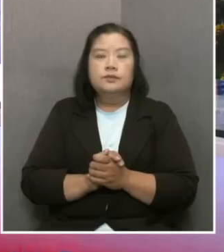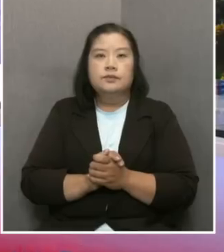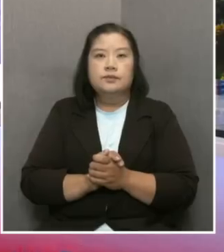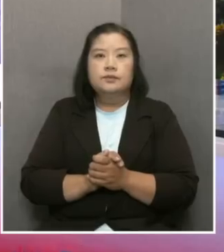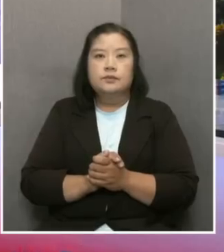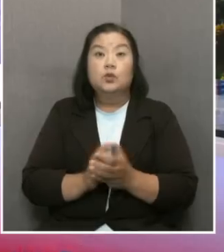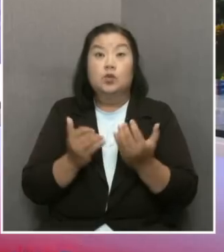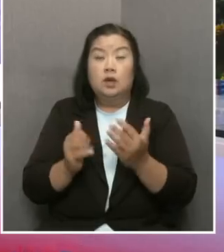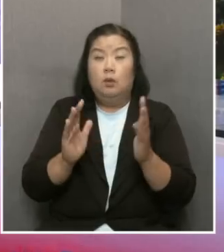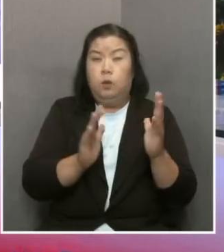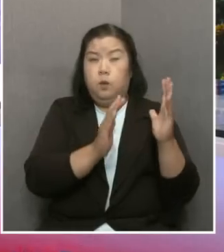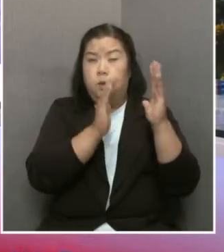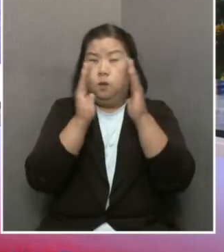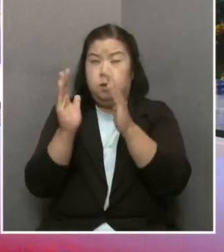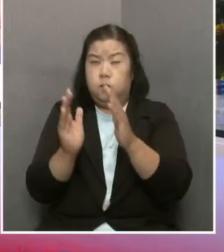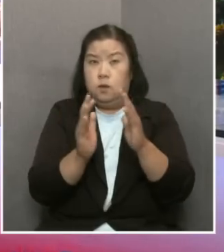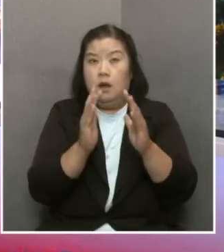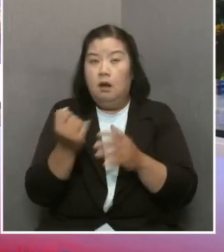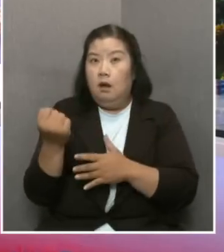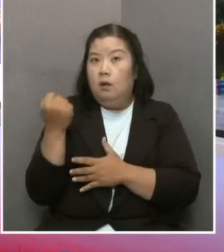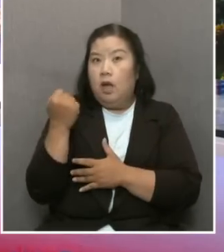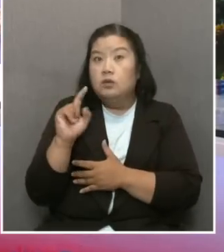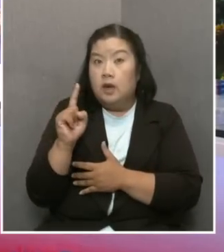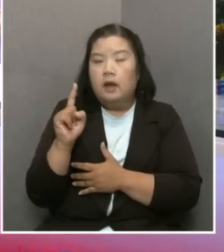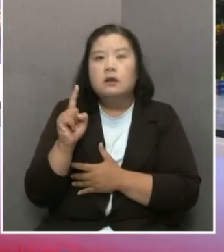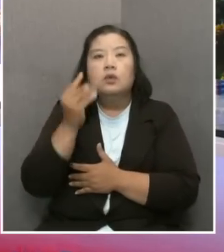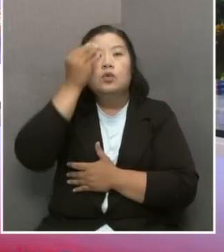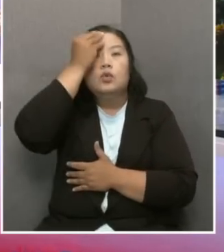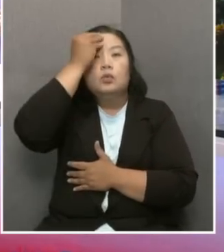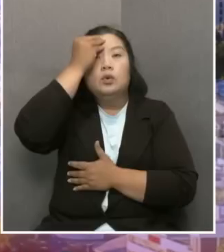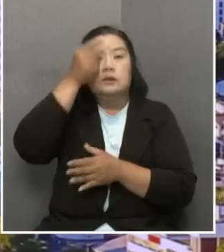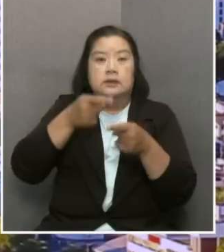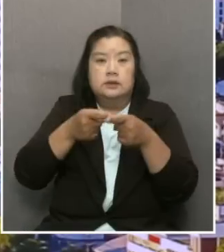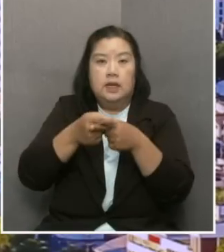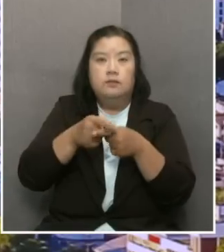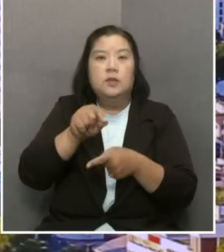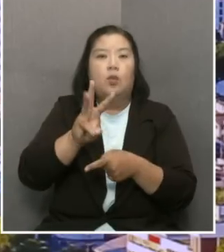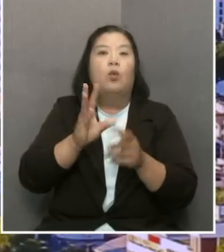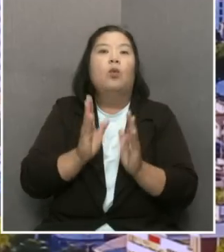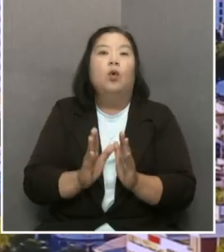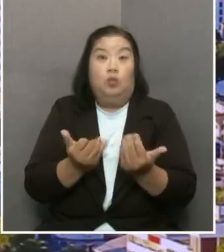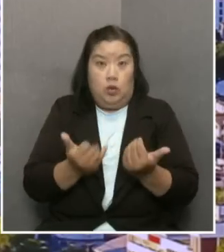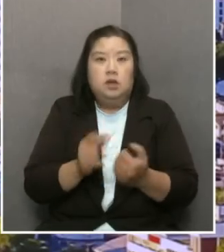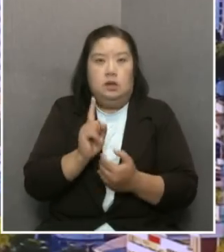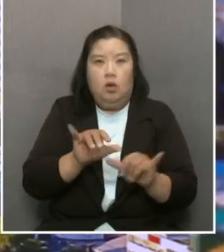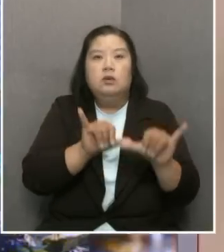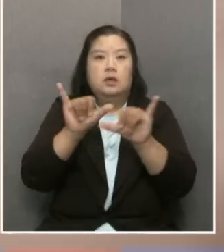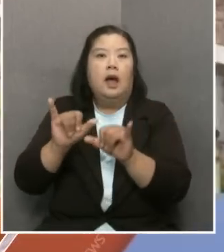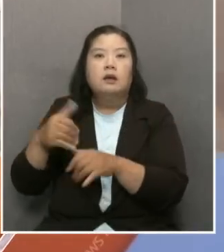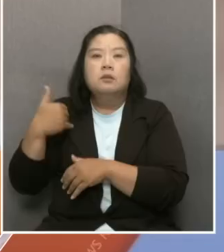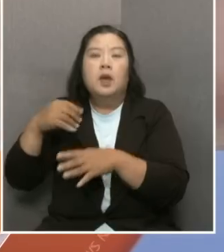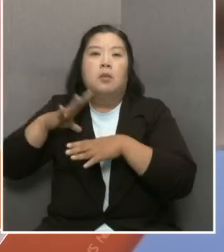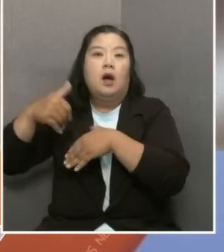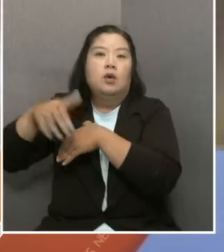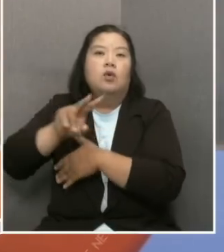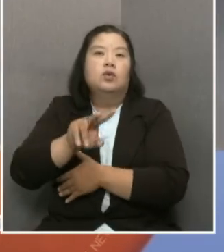ที่ไต้ฝุ่นแรงถล่มญี่ปุ่นนะคะคุณผู้ชมมีผู้บาดเจ็บ26คนค่ะตอนนี้ต้องสั่งอพยพคนเพิ่มเป็น 240,000 คน